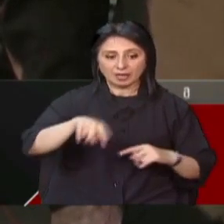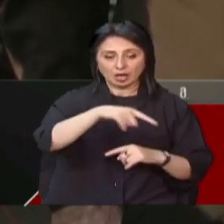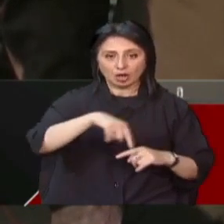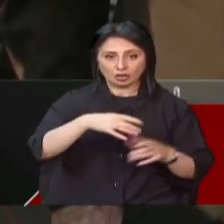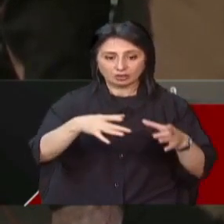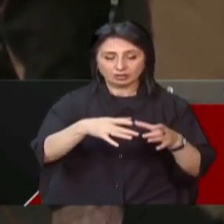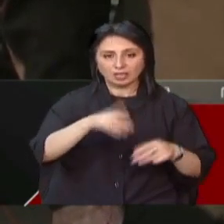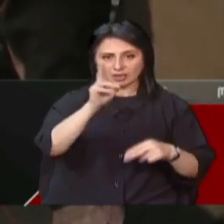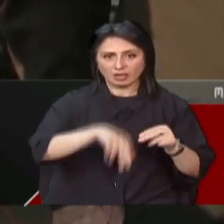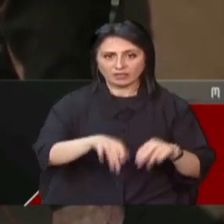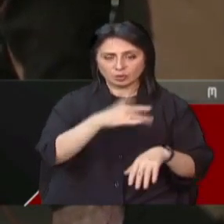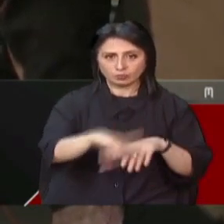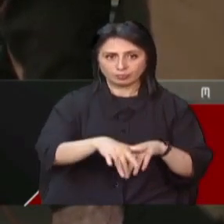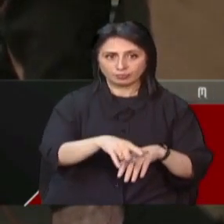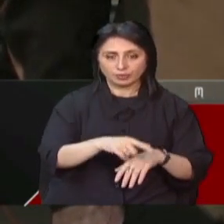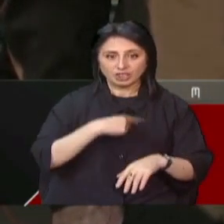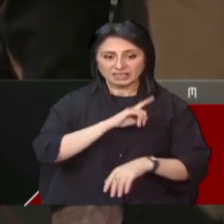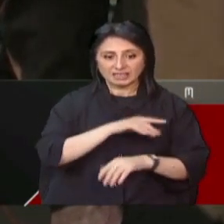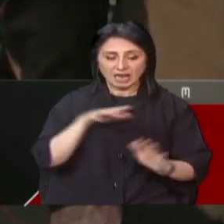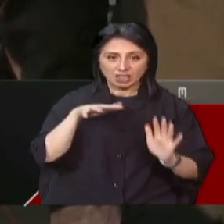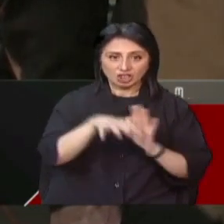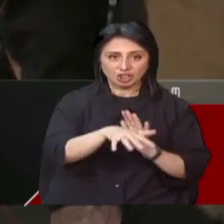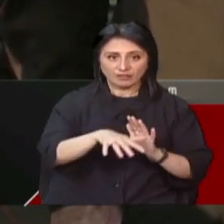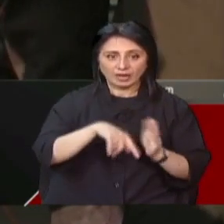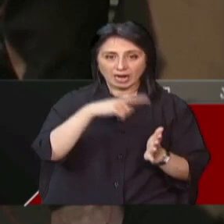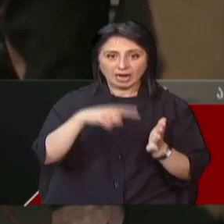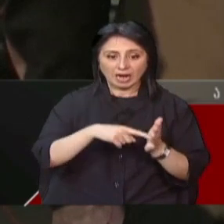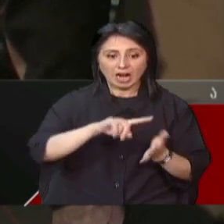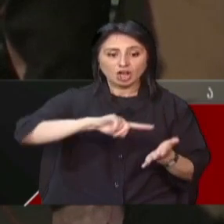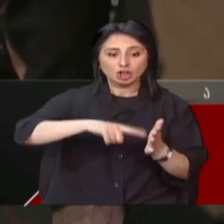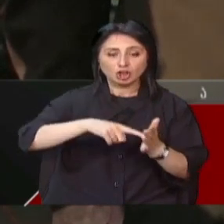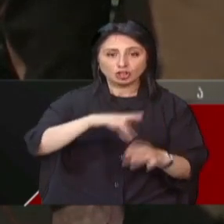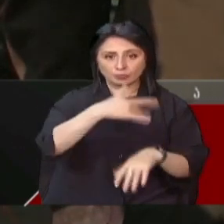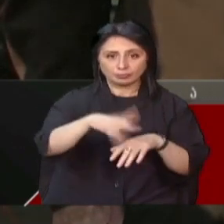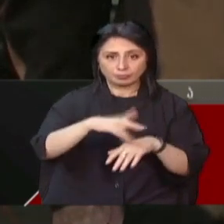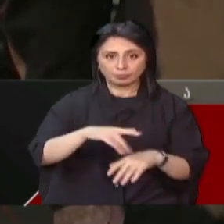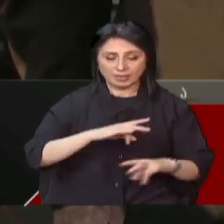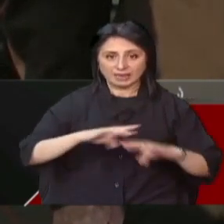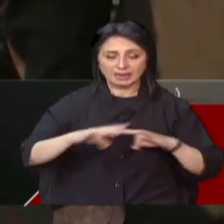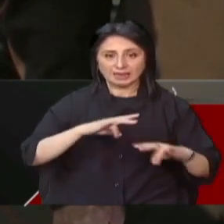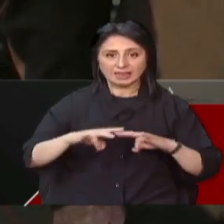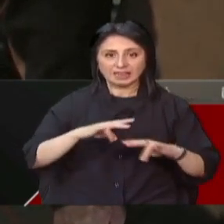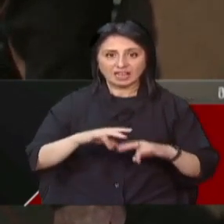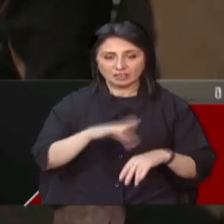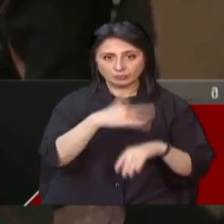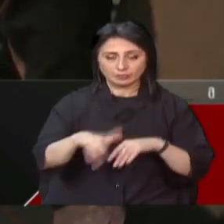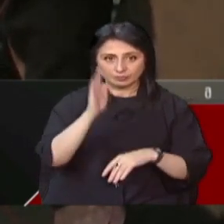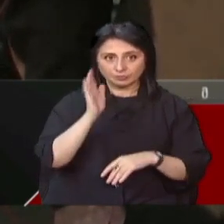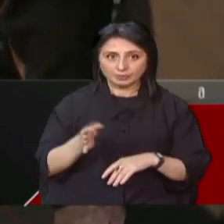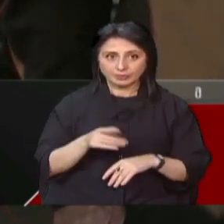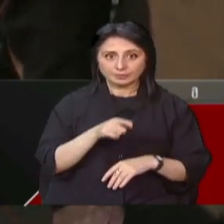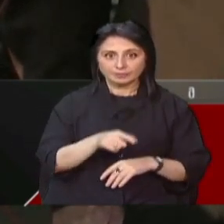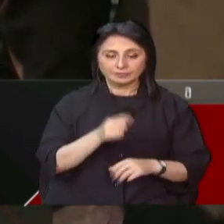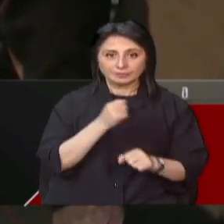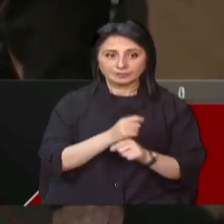amas davasrulebt. Chveni zalebi shevidnen khalakshi terroristuli budebis aghmosapkhrvelad da terroristebis gasanadgureblad.